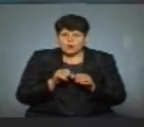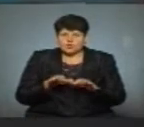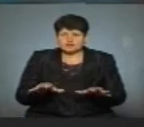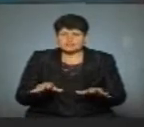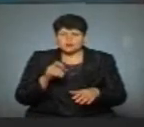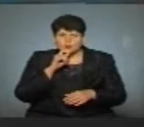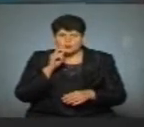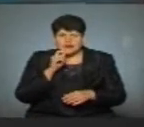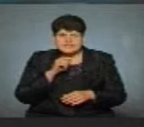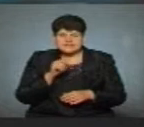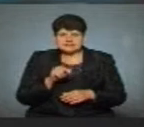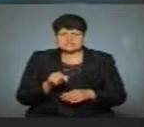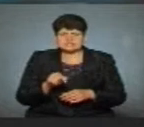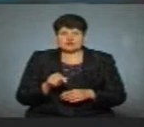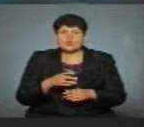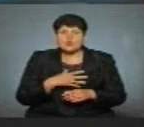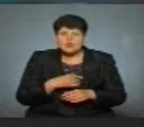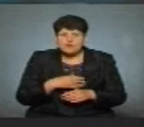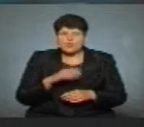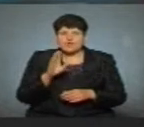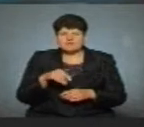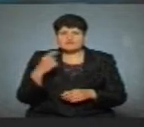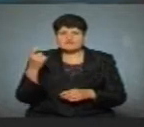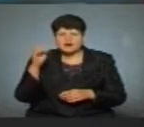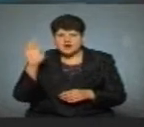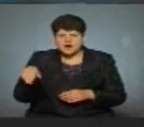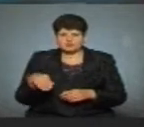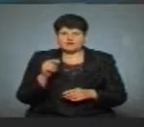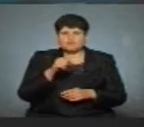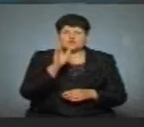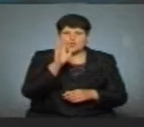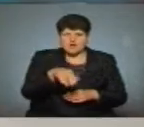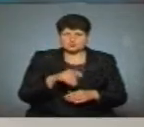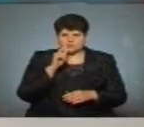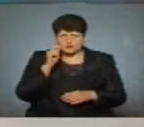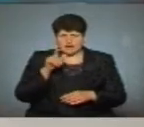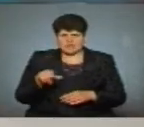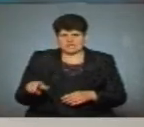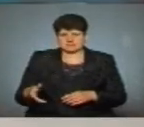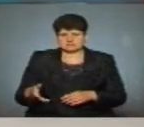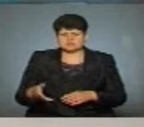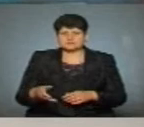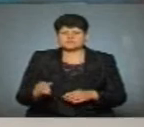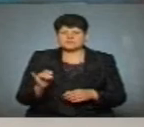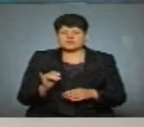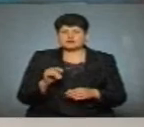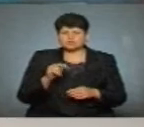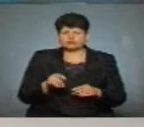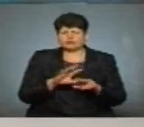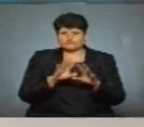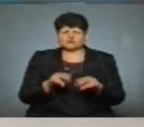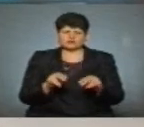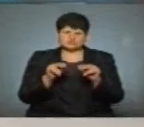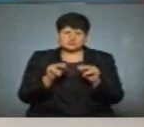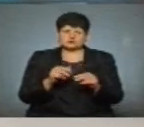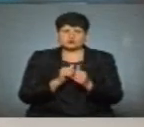корені, вони і в Львові, вони і в Харкові, і в Луганську. От. І тут просто тут все по-чесному. Тут